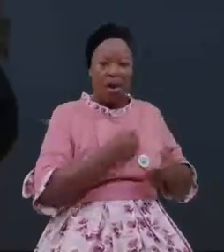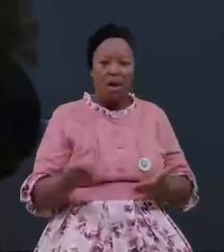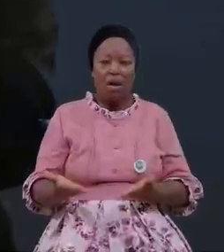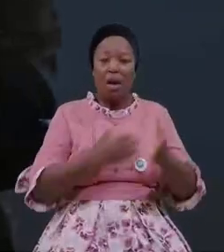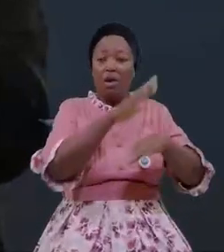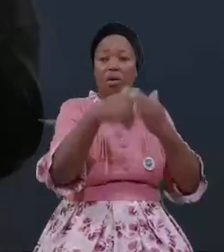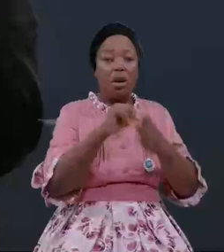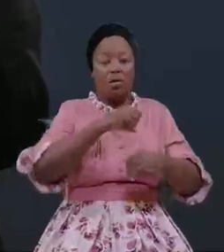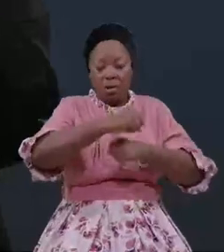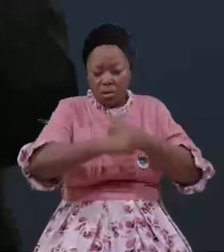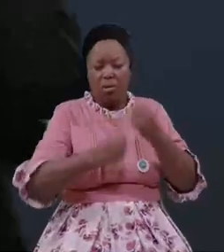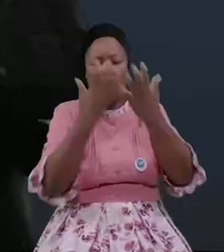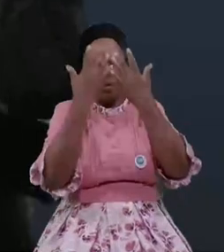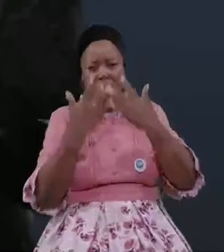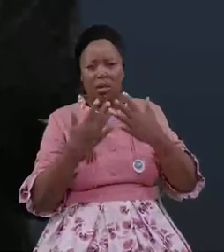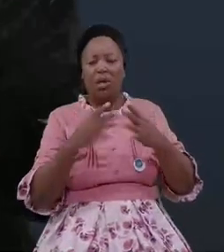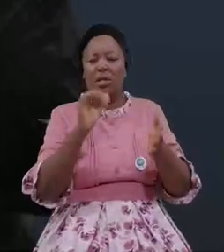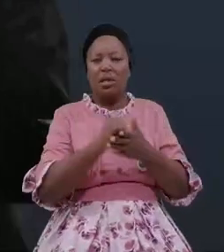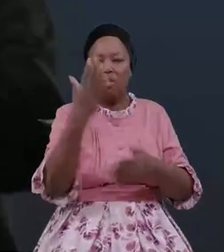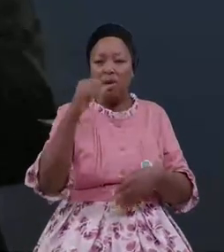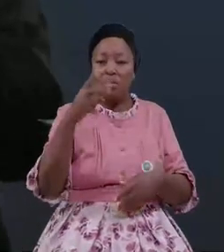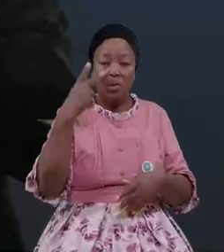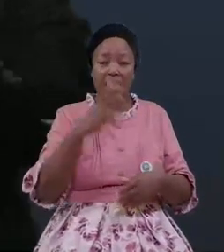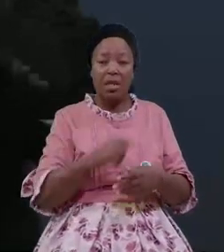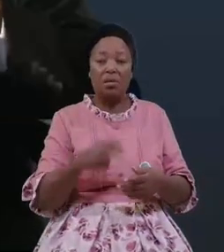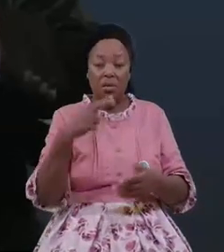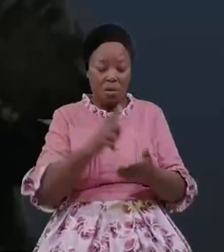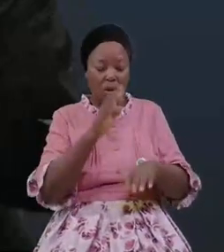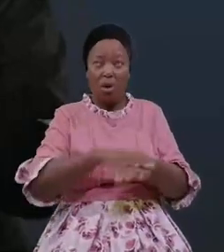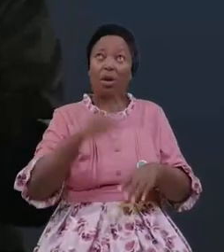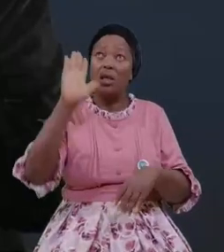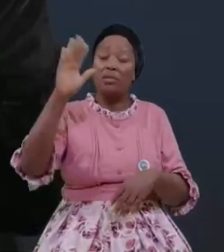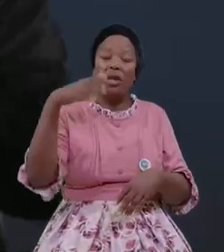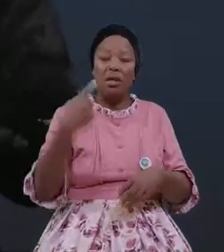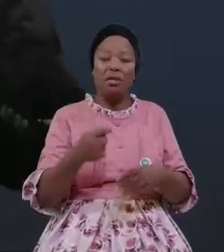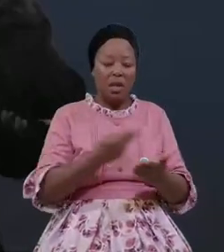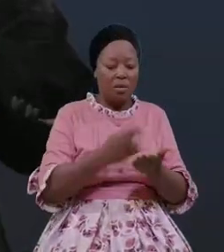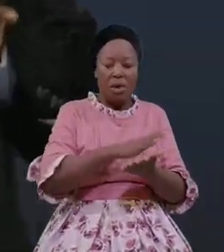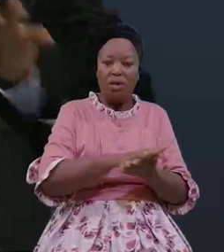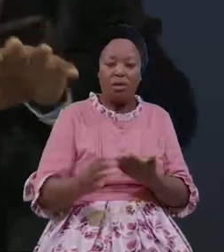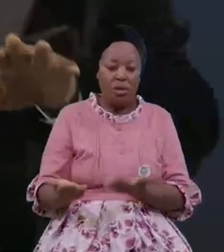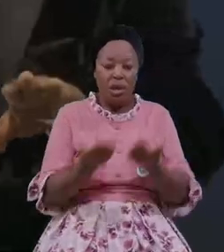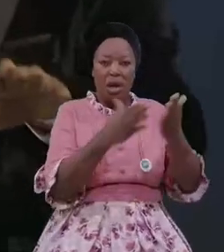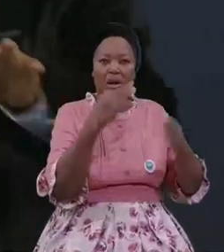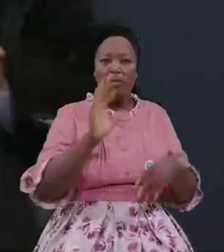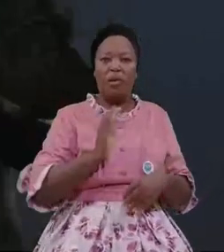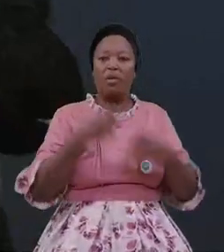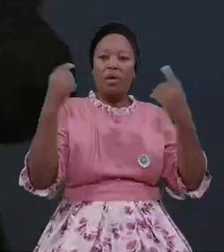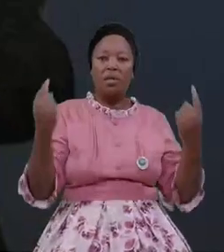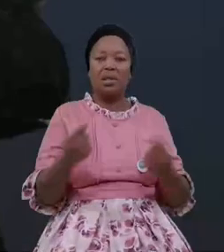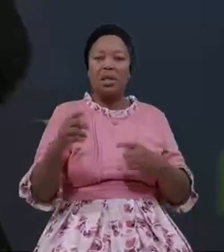chargé il a il a chargé il il est il s'est chargé c'est quoi nous disons qu'il est le juste